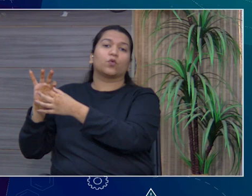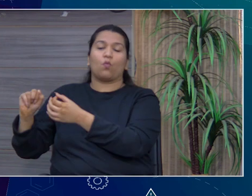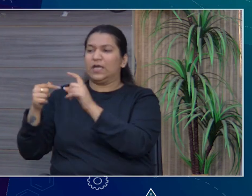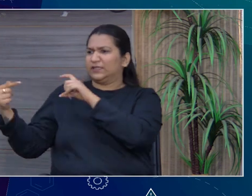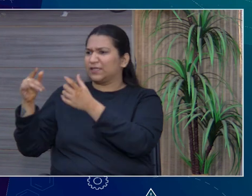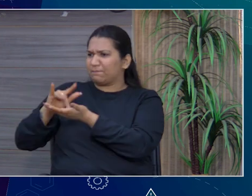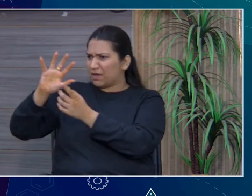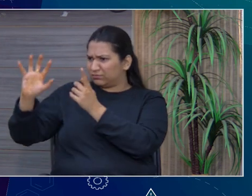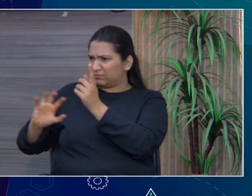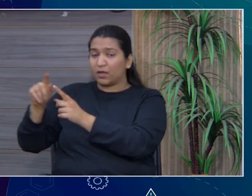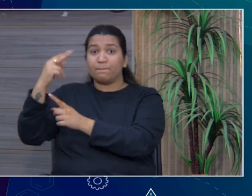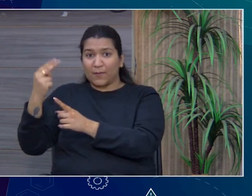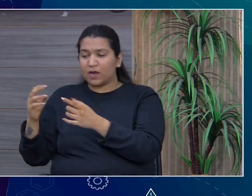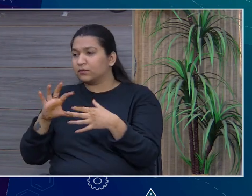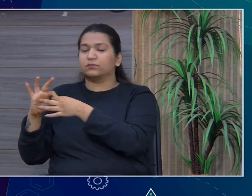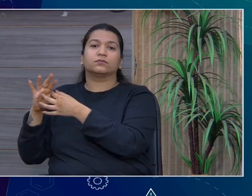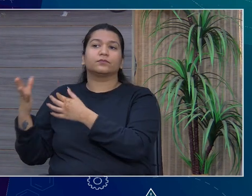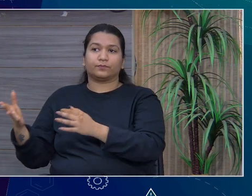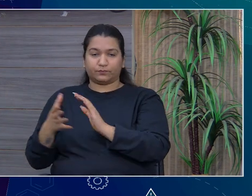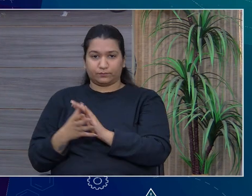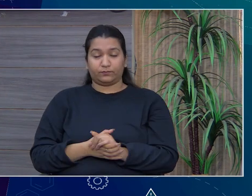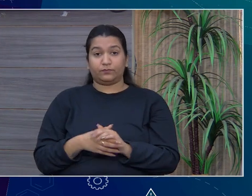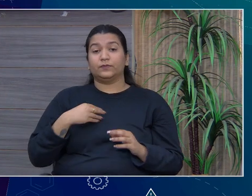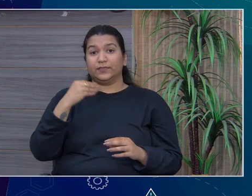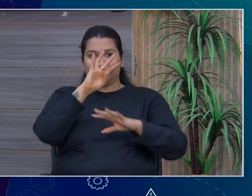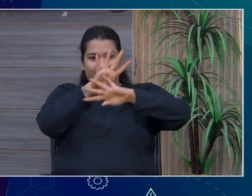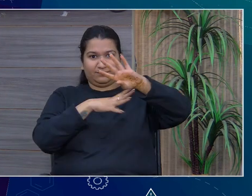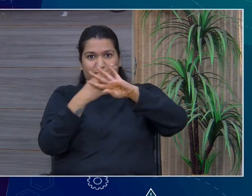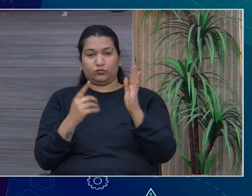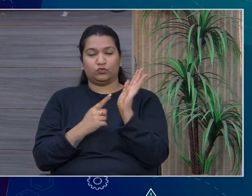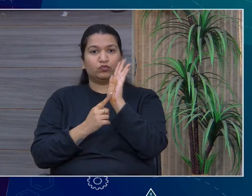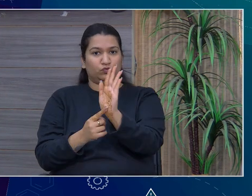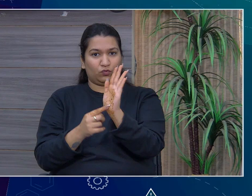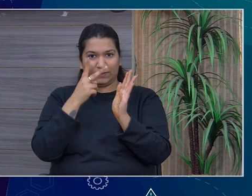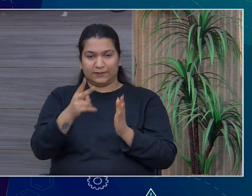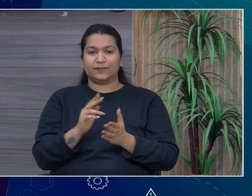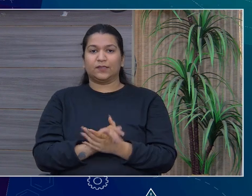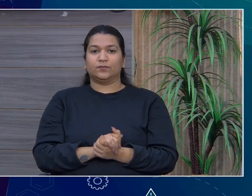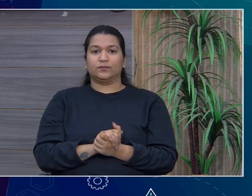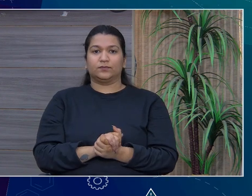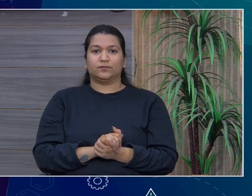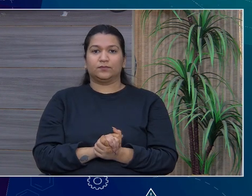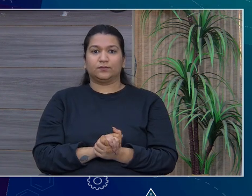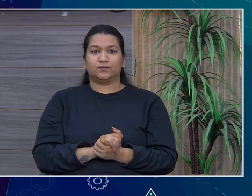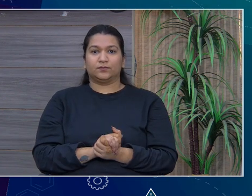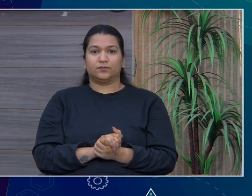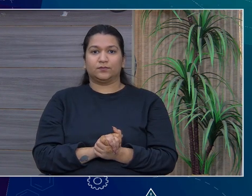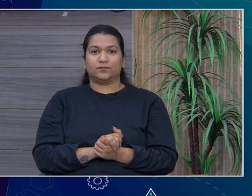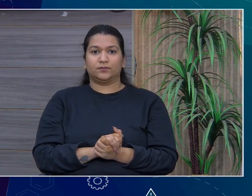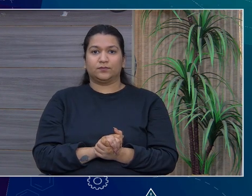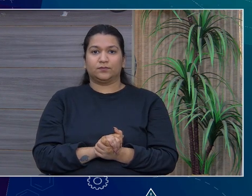उनको अच्छे से एक्सप्लेन करने के लिए टेबुलर फॉर्म में उसको प्रेजेंट किया है, तो वो हम देख सकते हैं। आई थिंक चलिए एक बार देख लेते हैं जल्दी